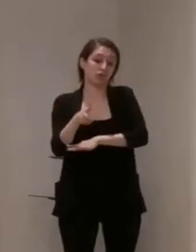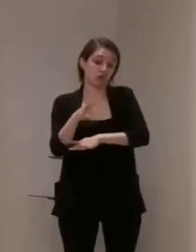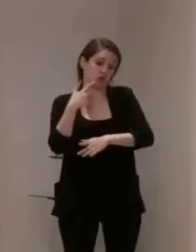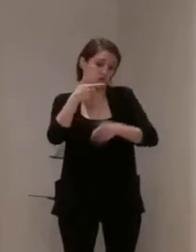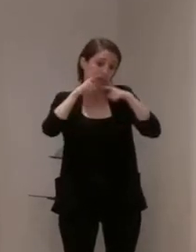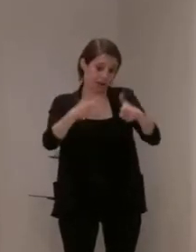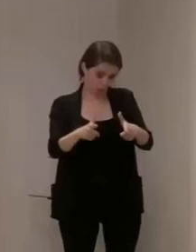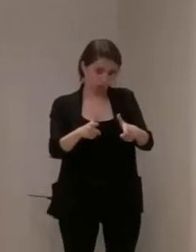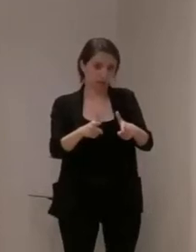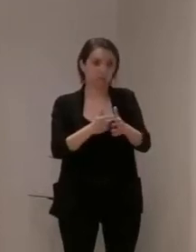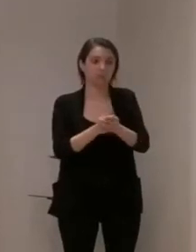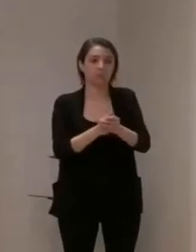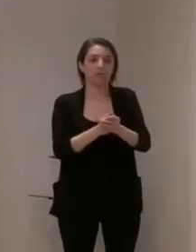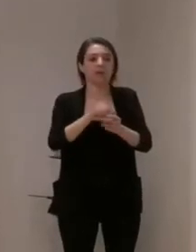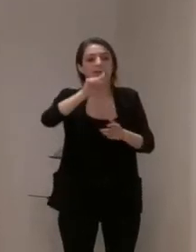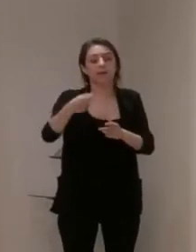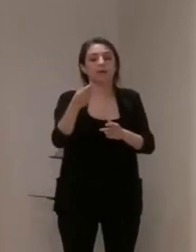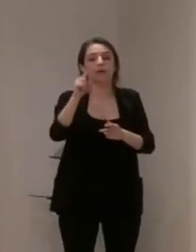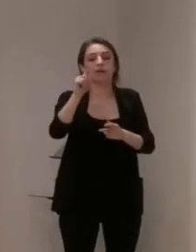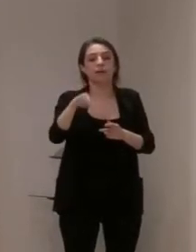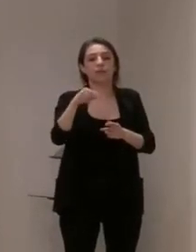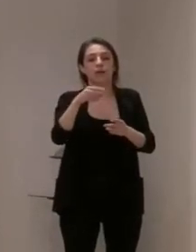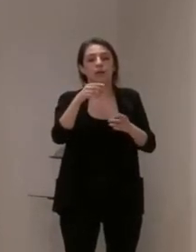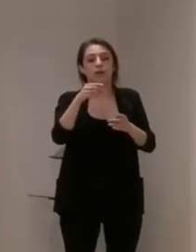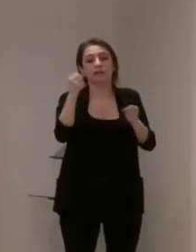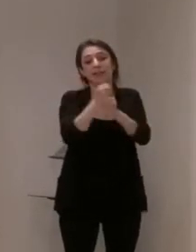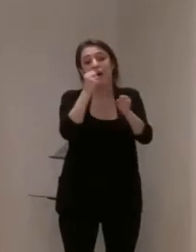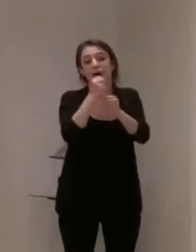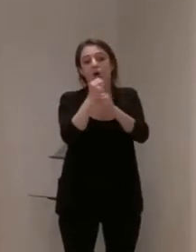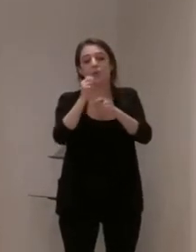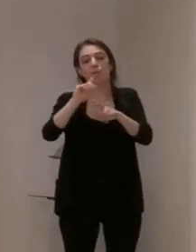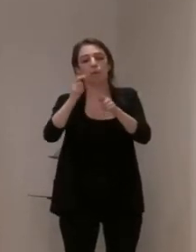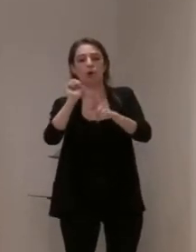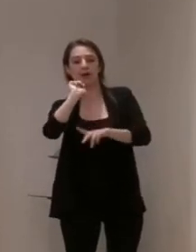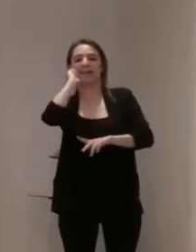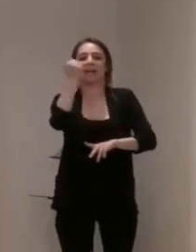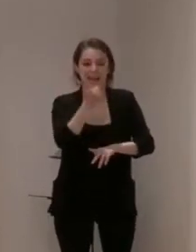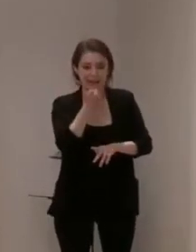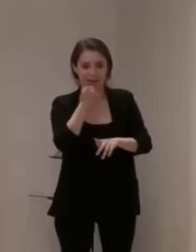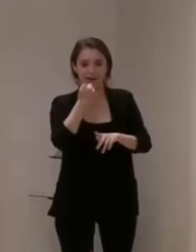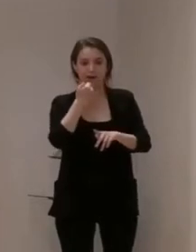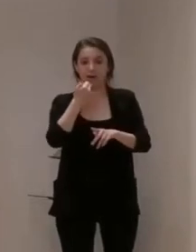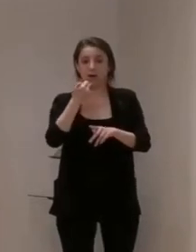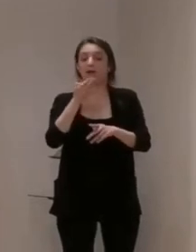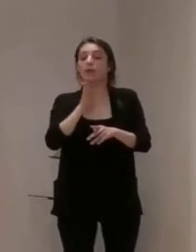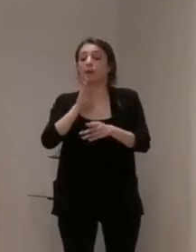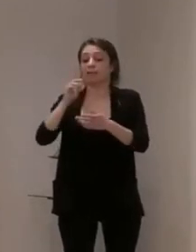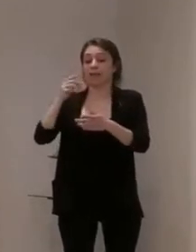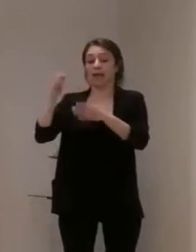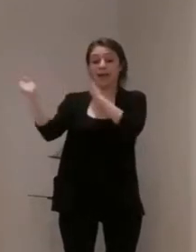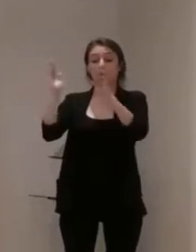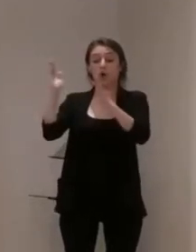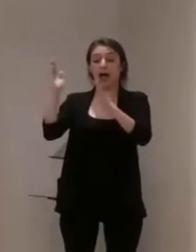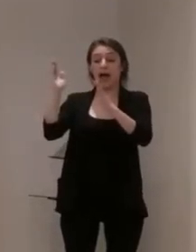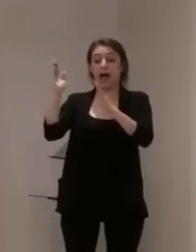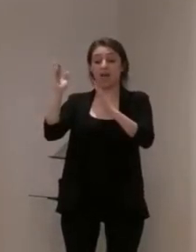també té una bona part de la seva feina relacionada amb reclamar que retornin aquella documentació confiscada durant la dictadura franquista